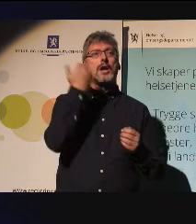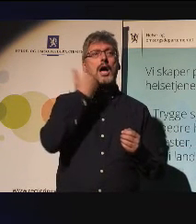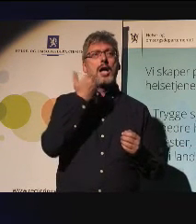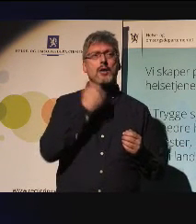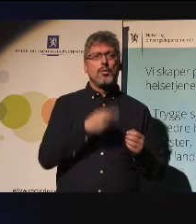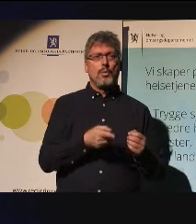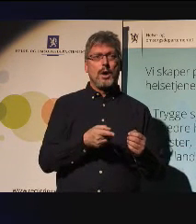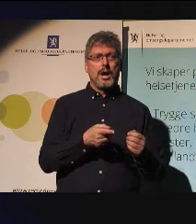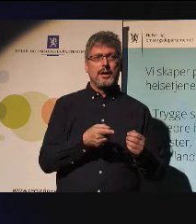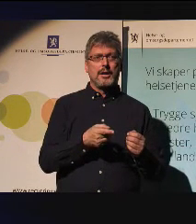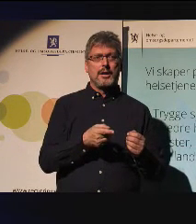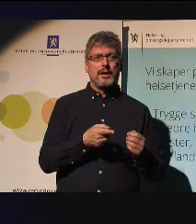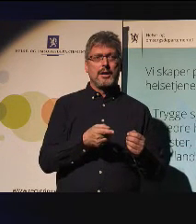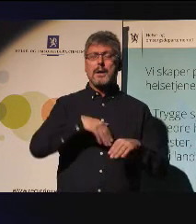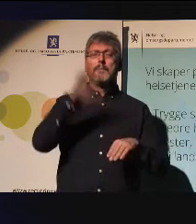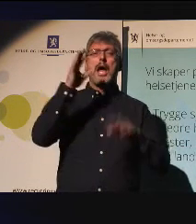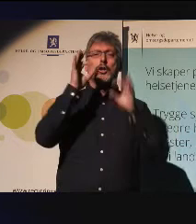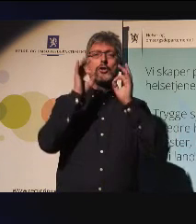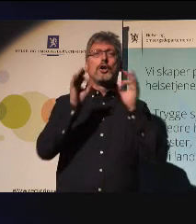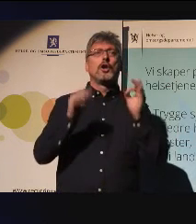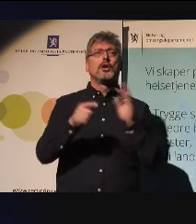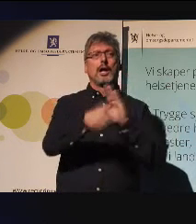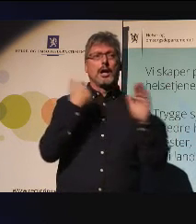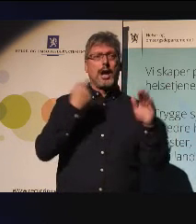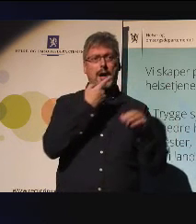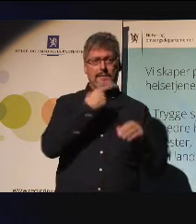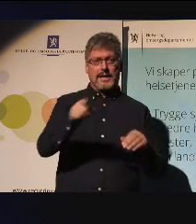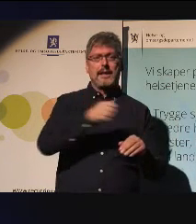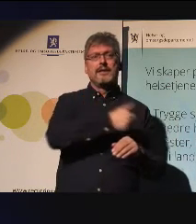til å stille tydelige krav til